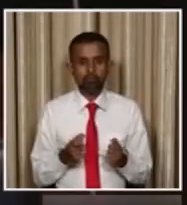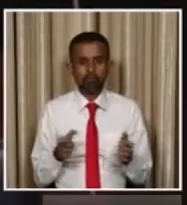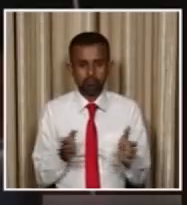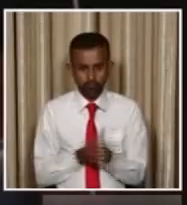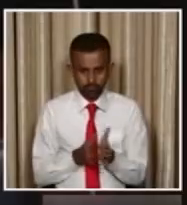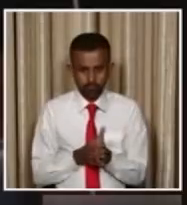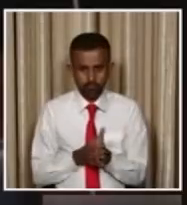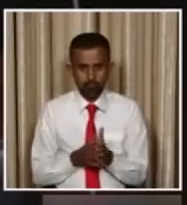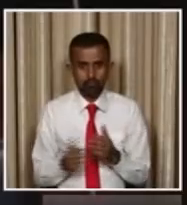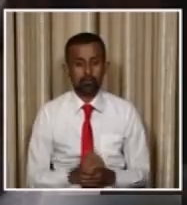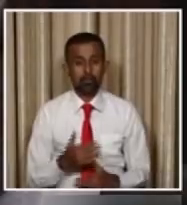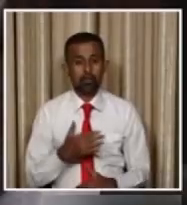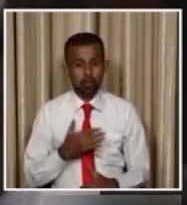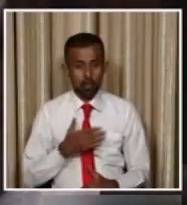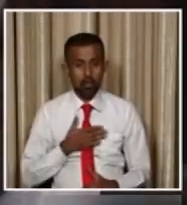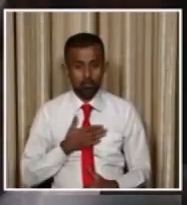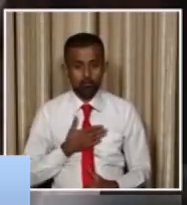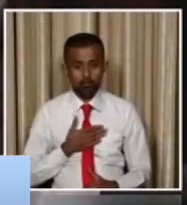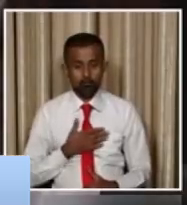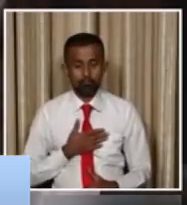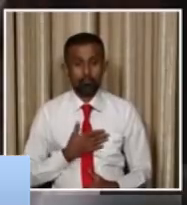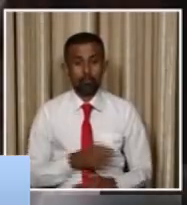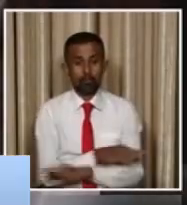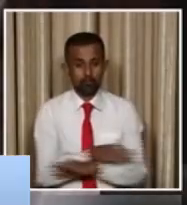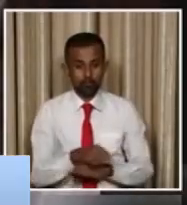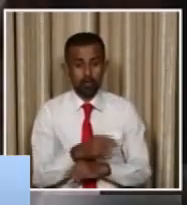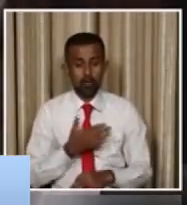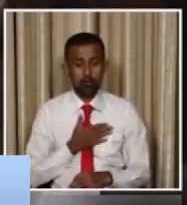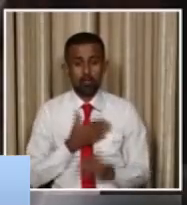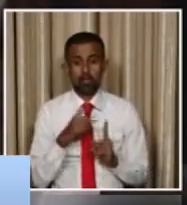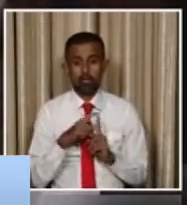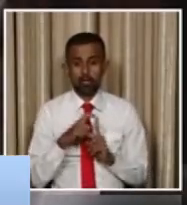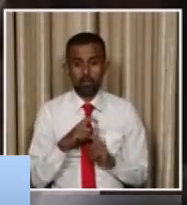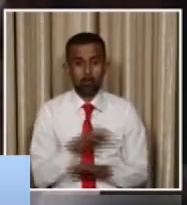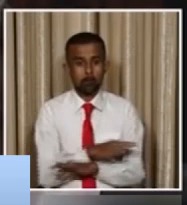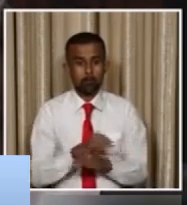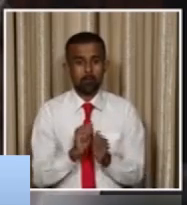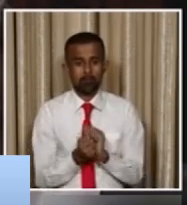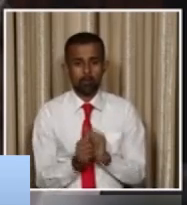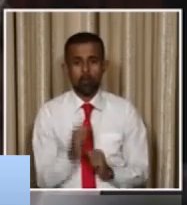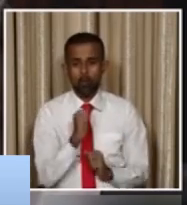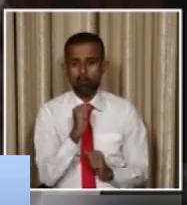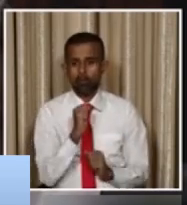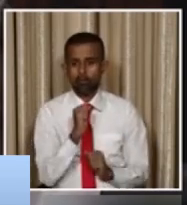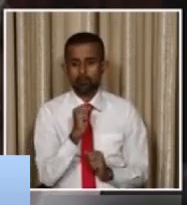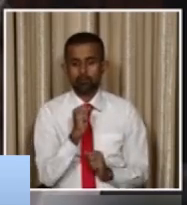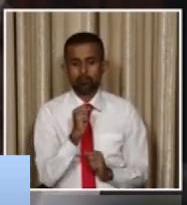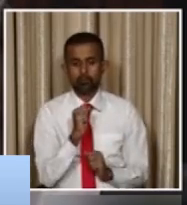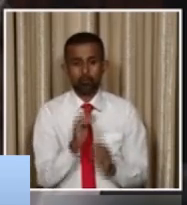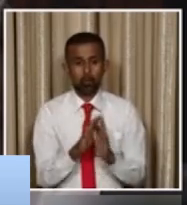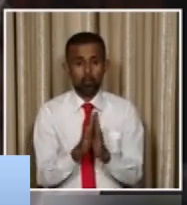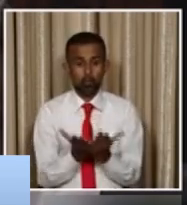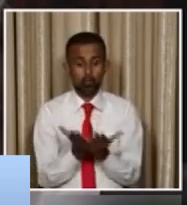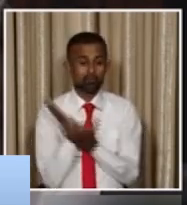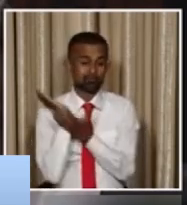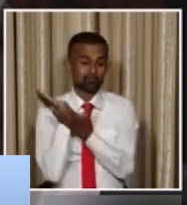සභාවක් පත් කළ යුතුයි කියලා. ක්‍රමවේද අපේ තියෙන අධ්‍යාපන ක්‍රමයේ කොයි විදිහටද වෙනස් විය යුත්තේ? අපි පොත් ගොඩක්